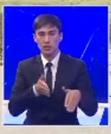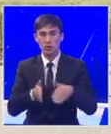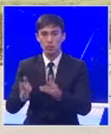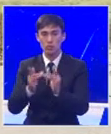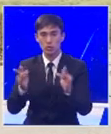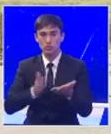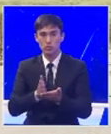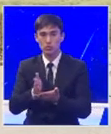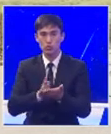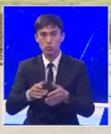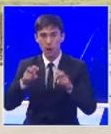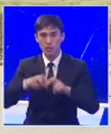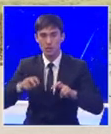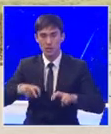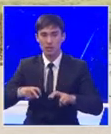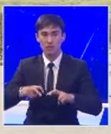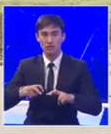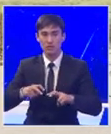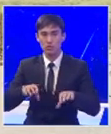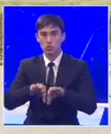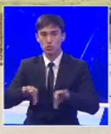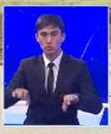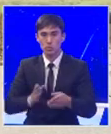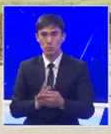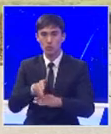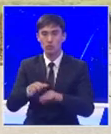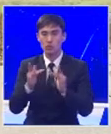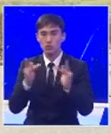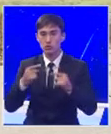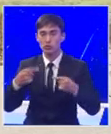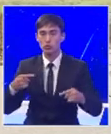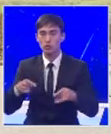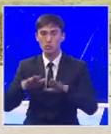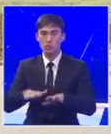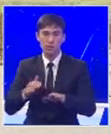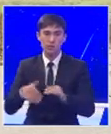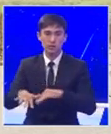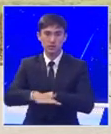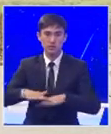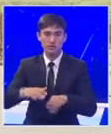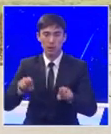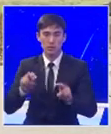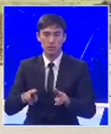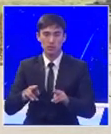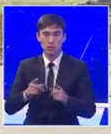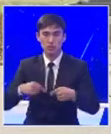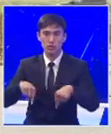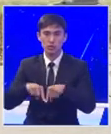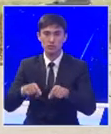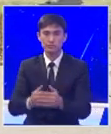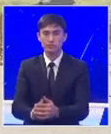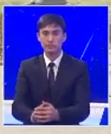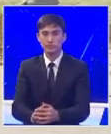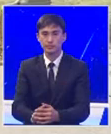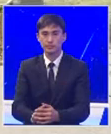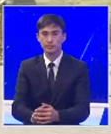дорожно-мостовым службам о обследовании трубчатых переходов, мостов и других опасных сооружений